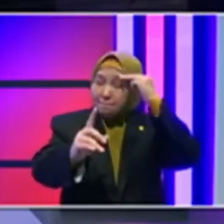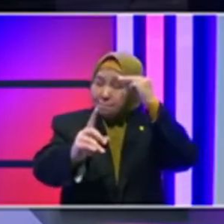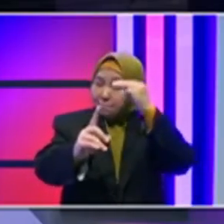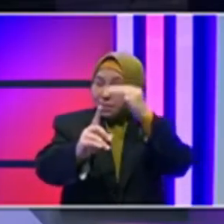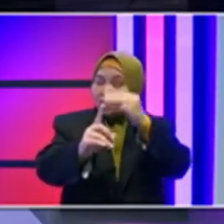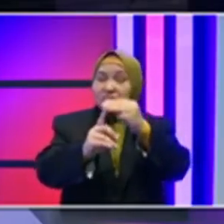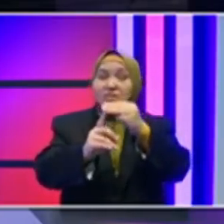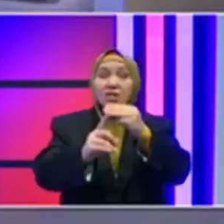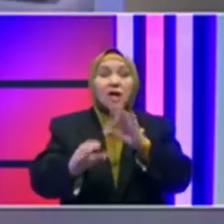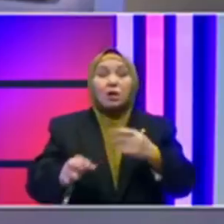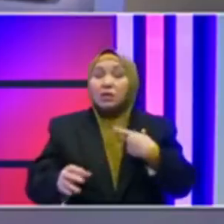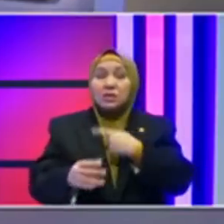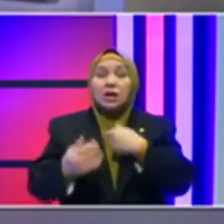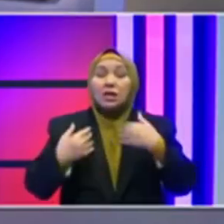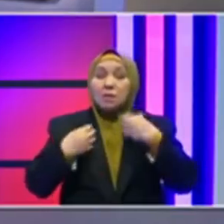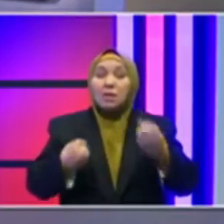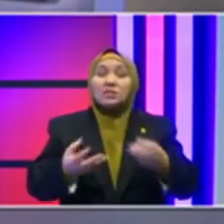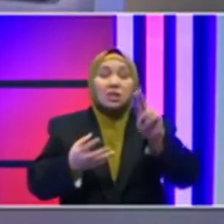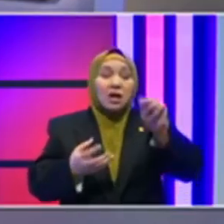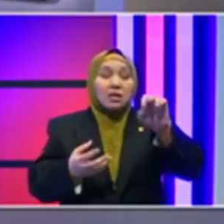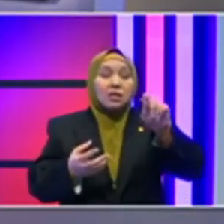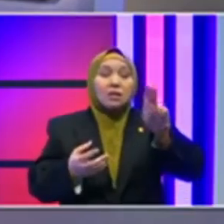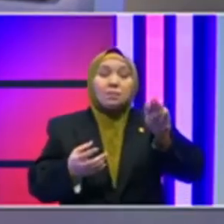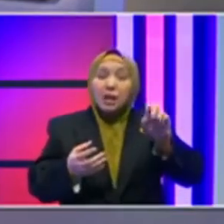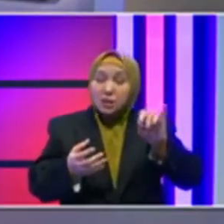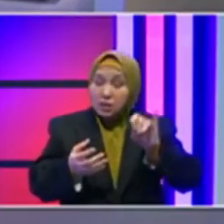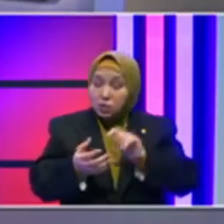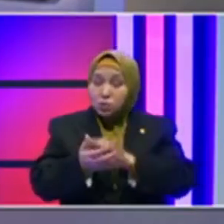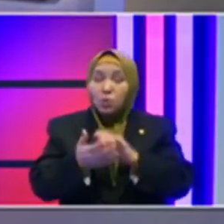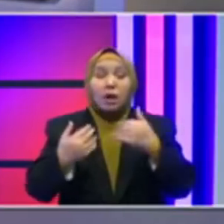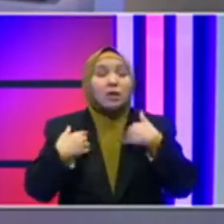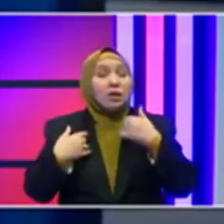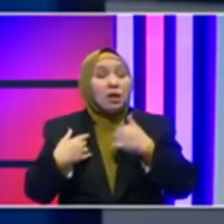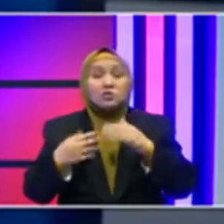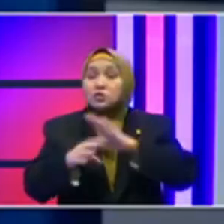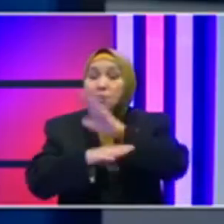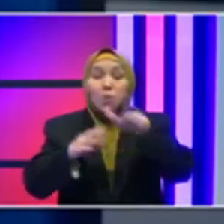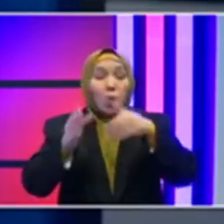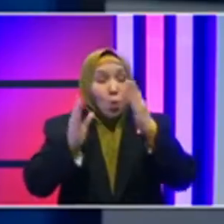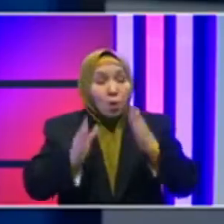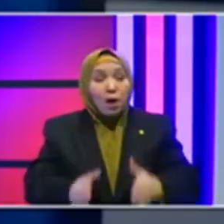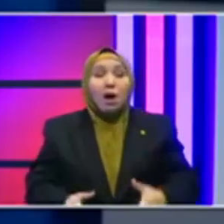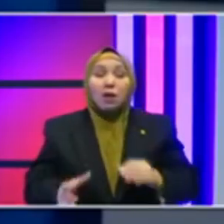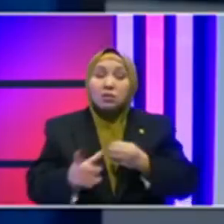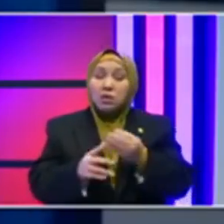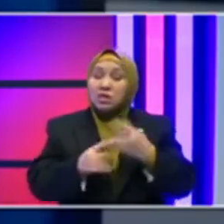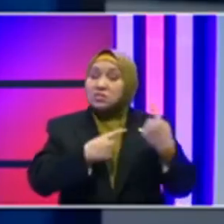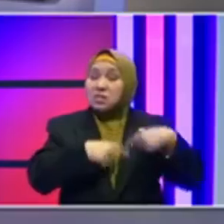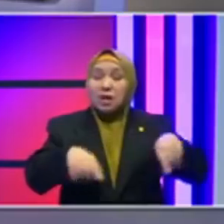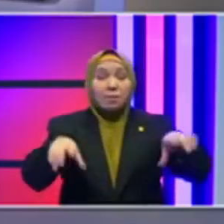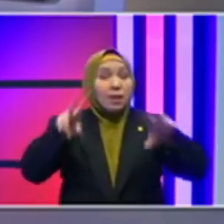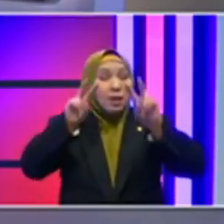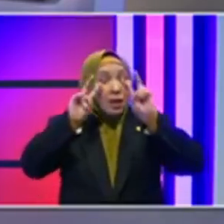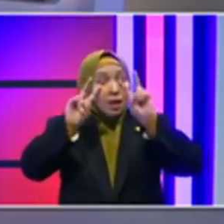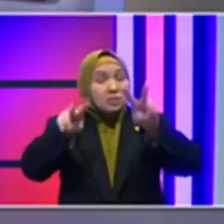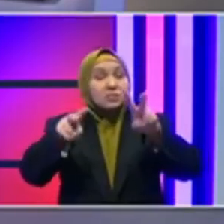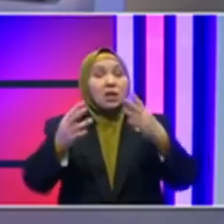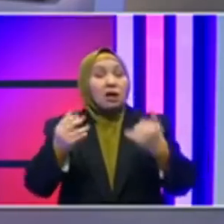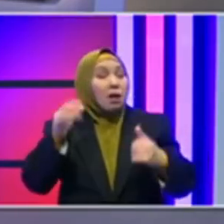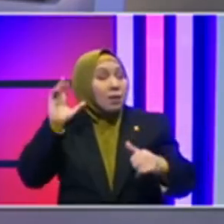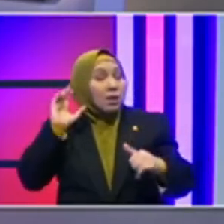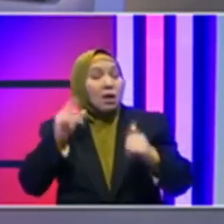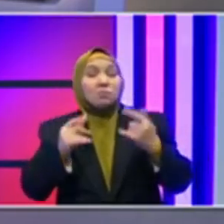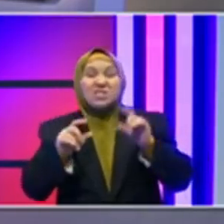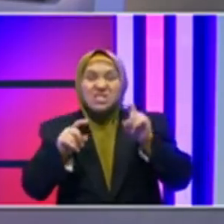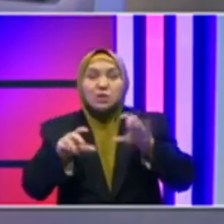maksudnya kalau kita ada banyak nikmat di situ Adakah maksudnya eee semua orang tuan yang sedang mendengar sekarang ini kita kena